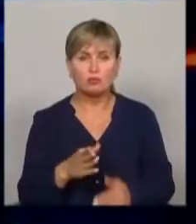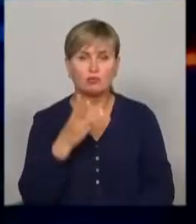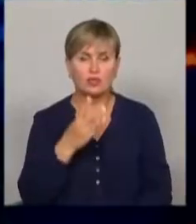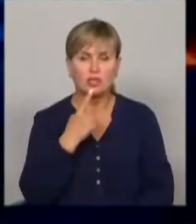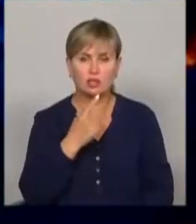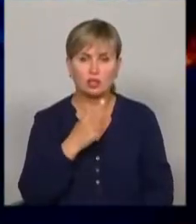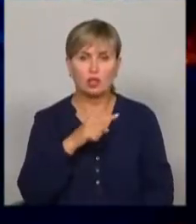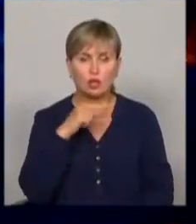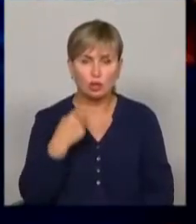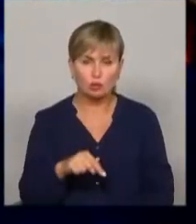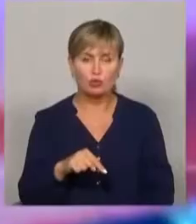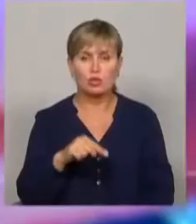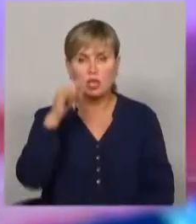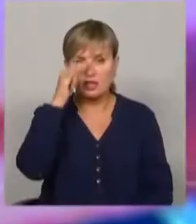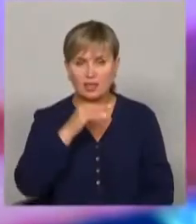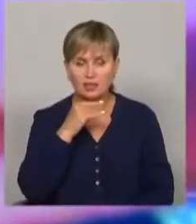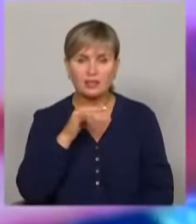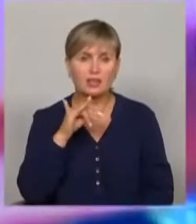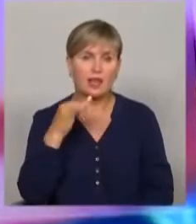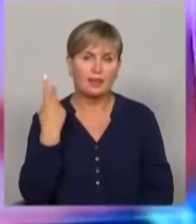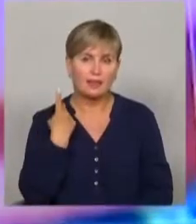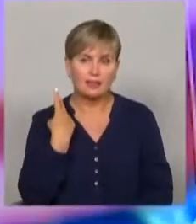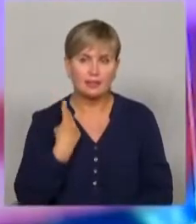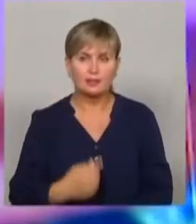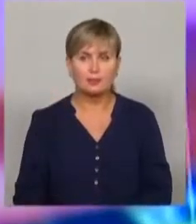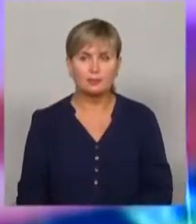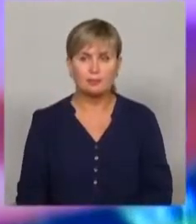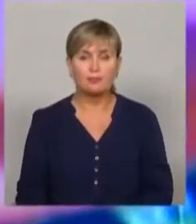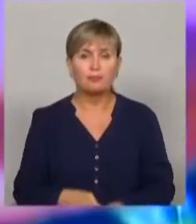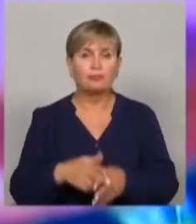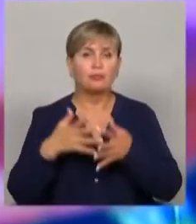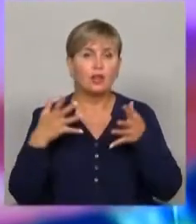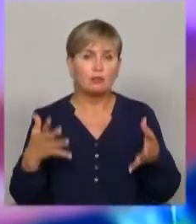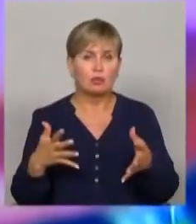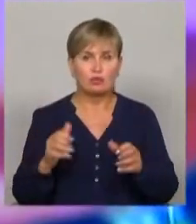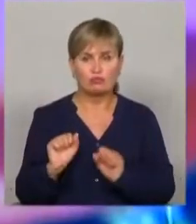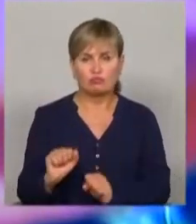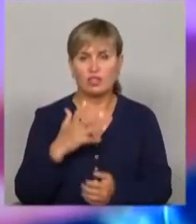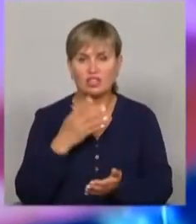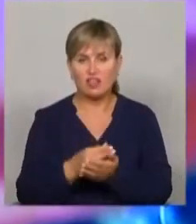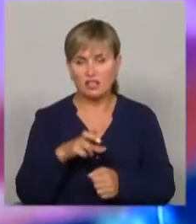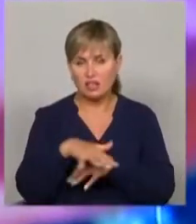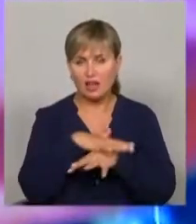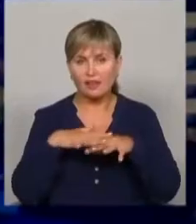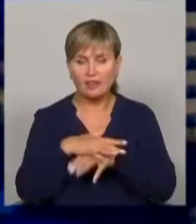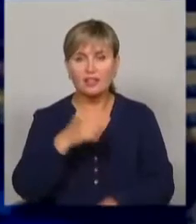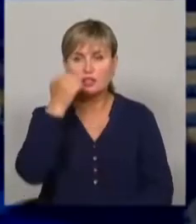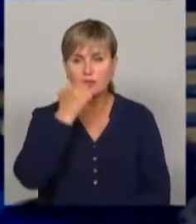Русский, казахский и английский. И это большой патриот своей страны.